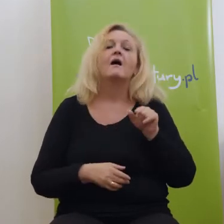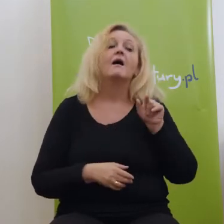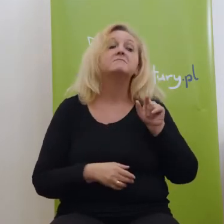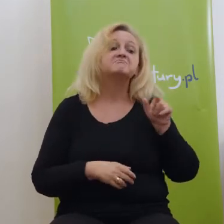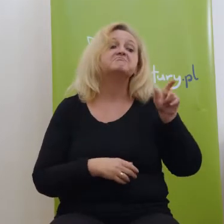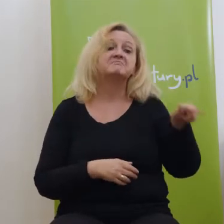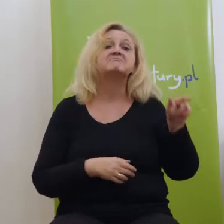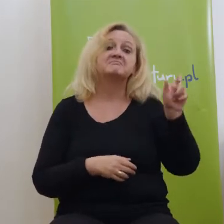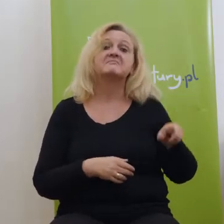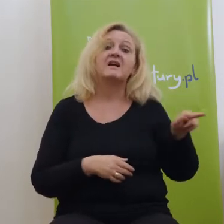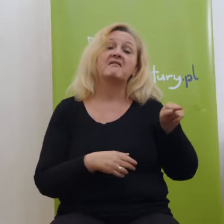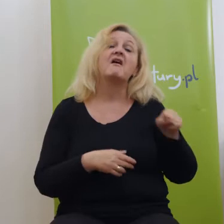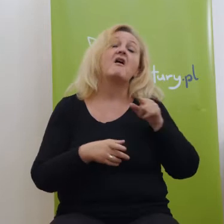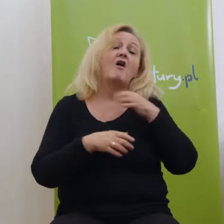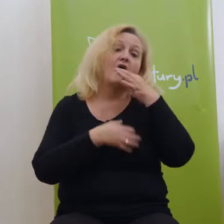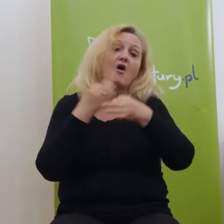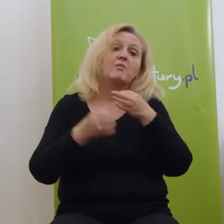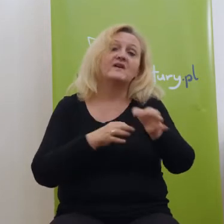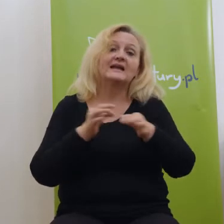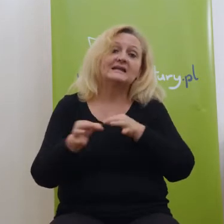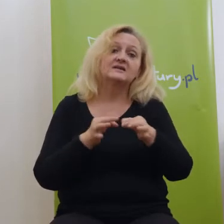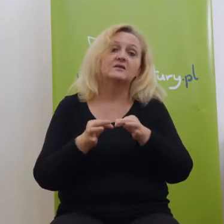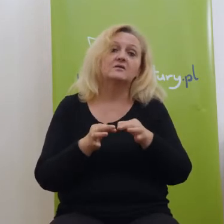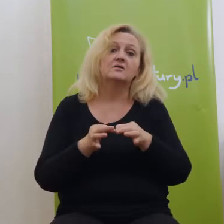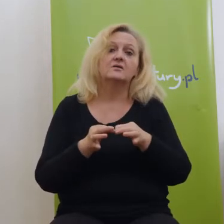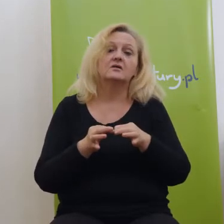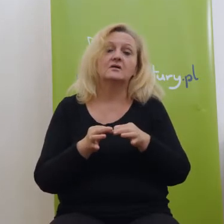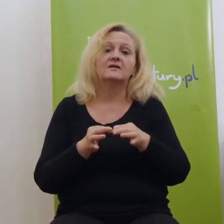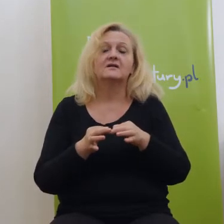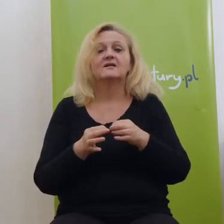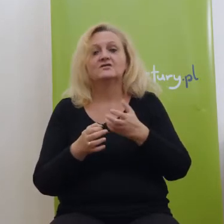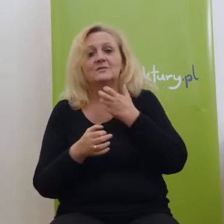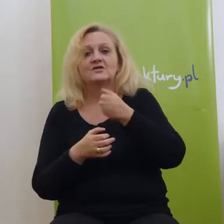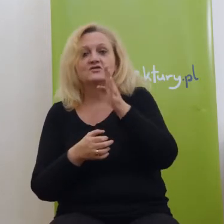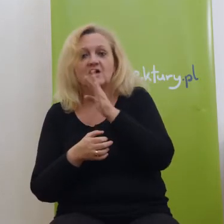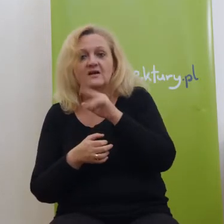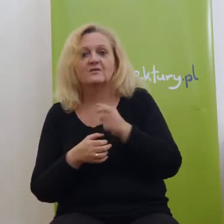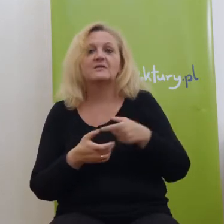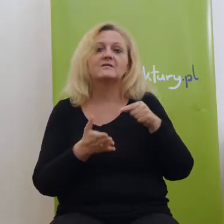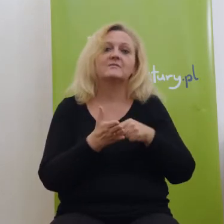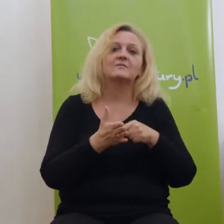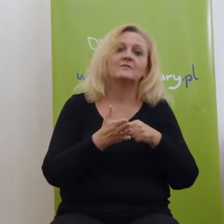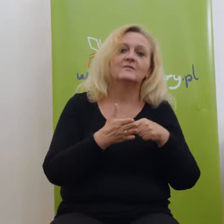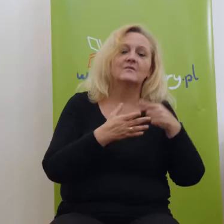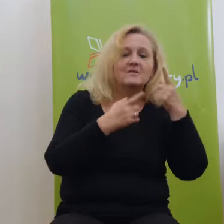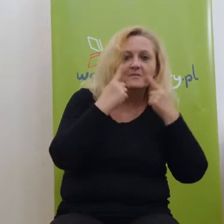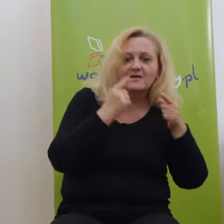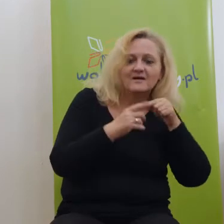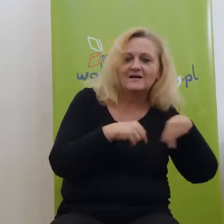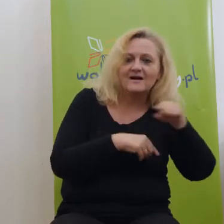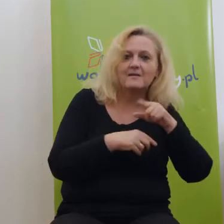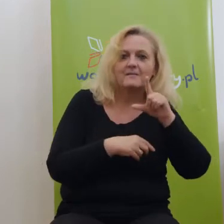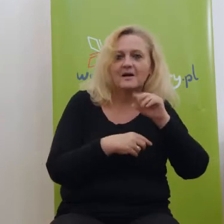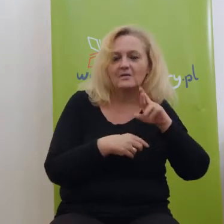opowiadasz historię za pomocą ciepłej szarlotki i łez nad gotującą się parówką,